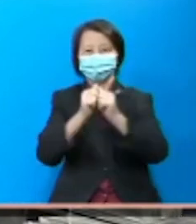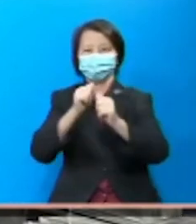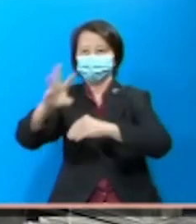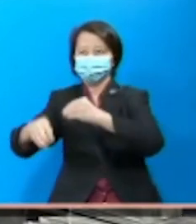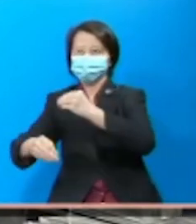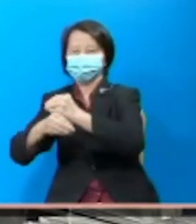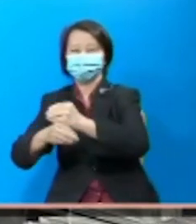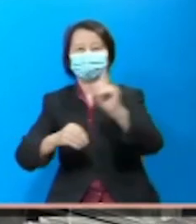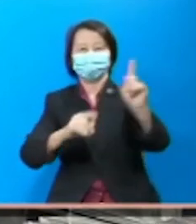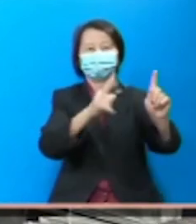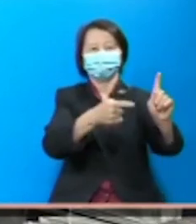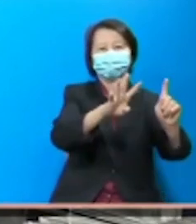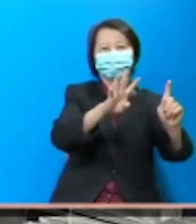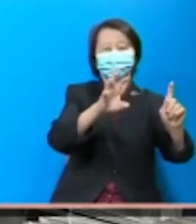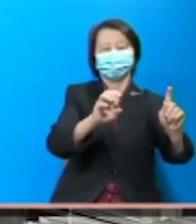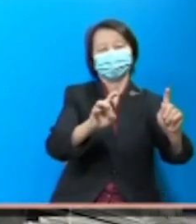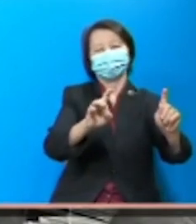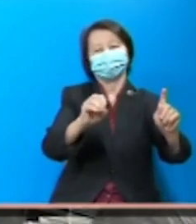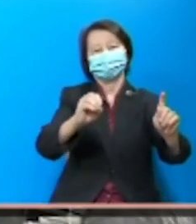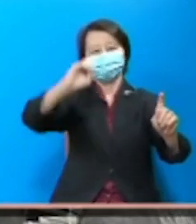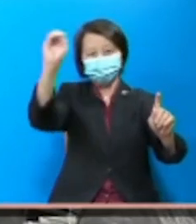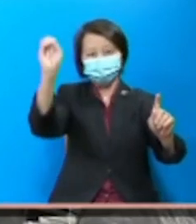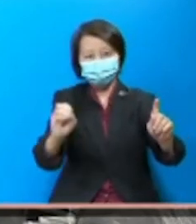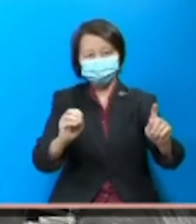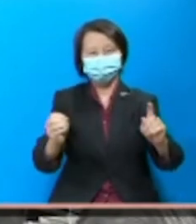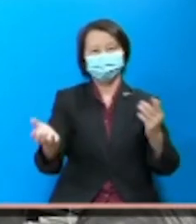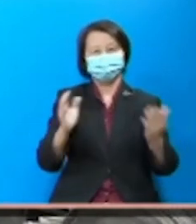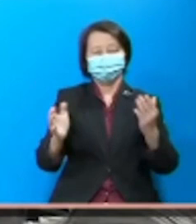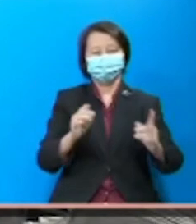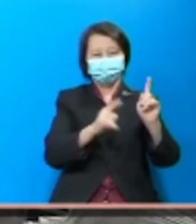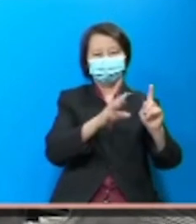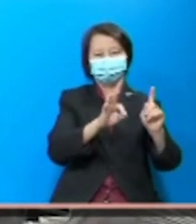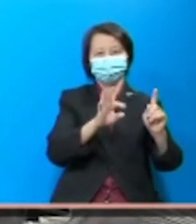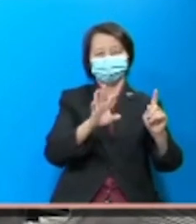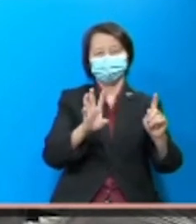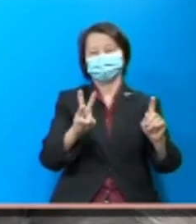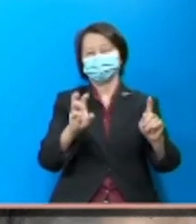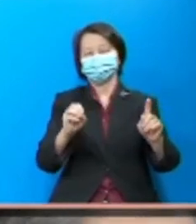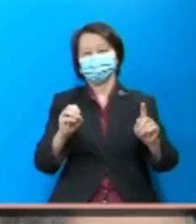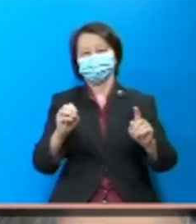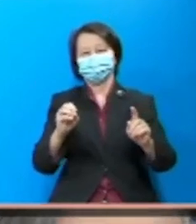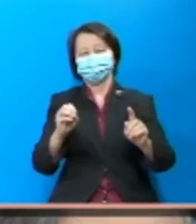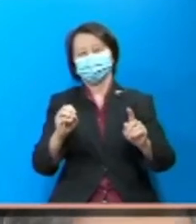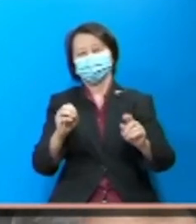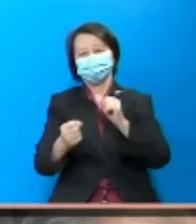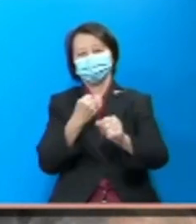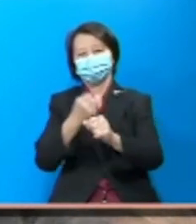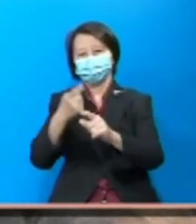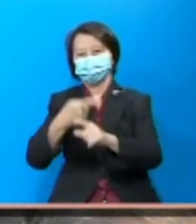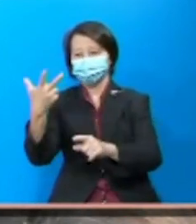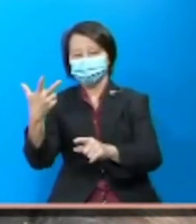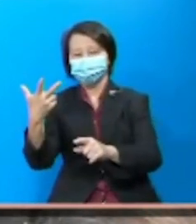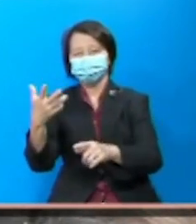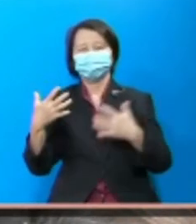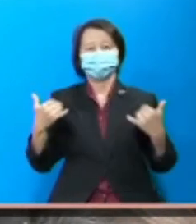sebanyak 1468 ratus berbanding 1165 katil pada emas 2020 terkait ini